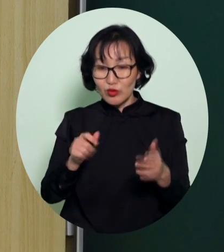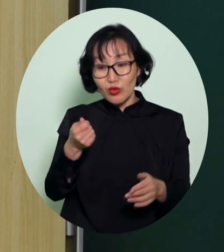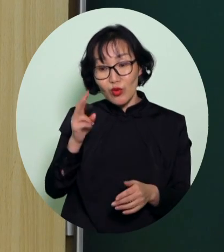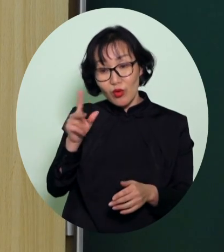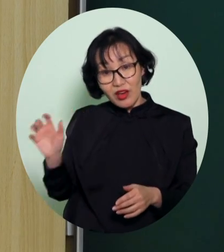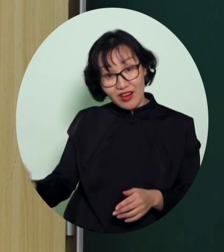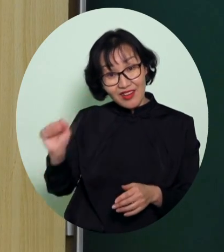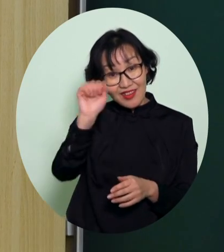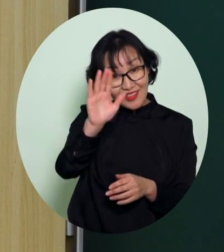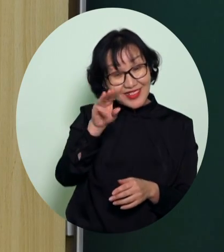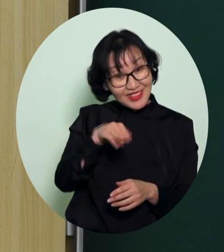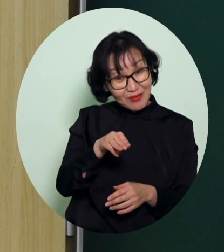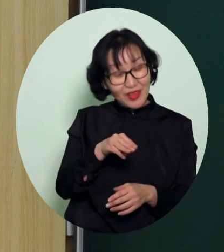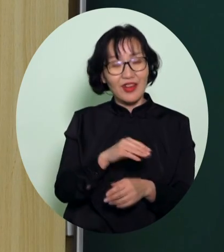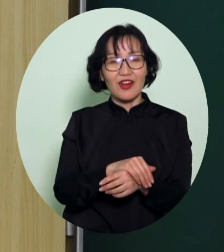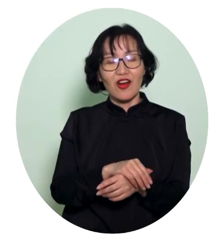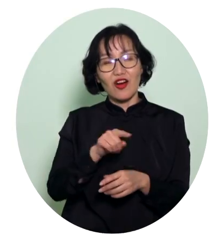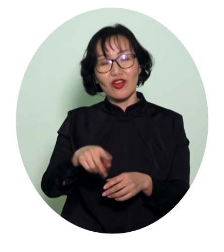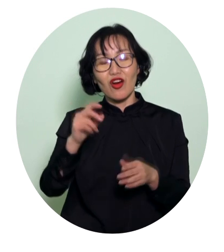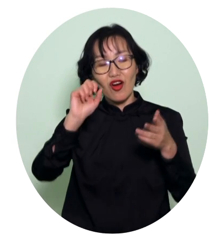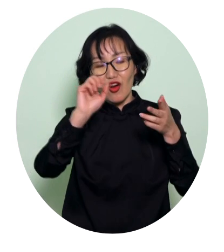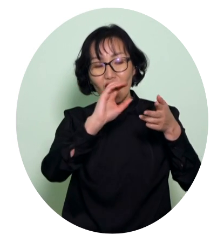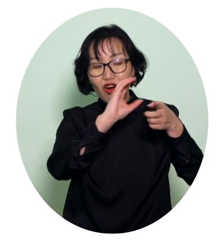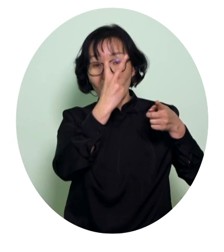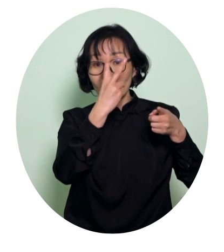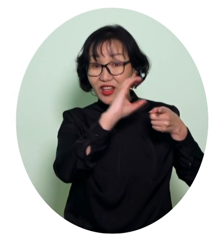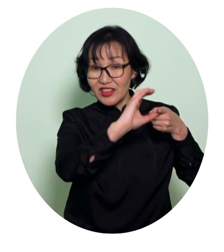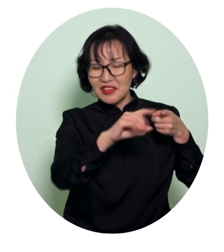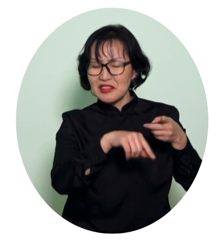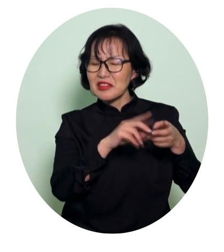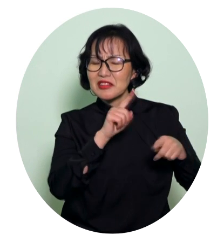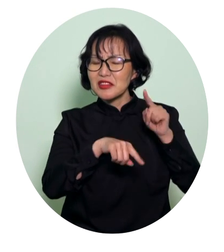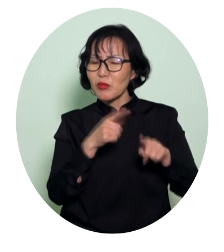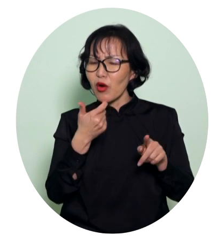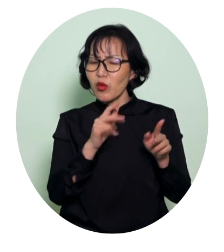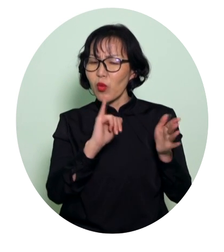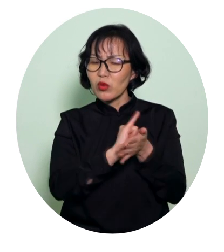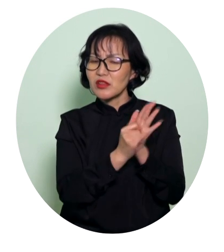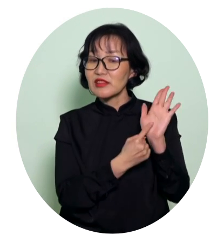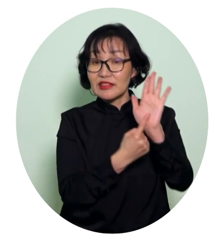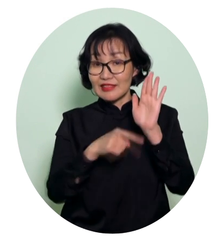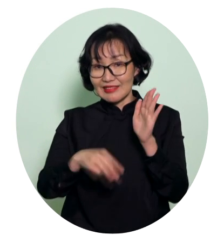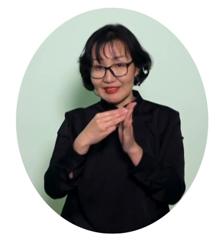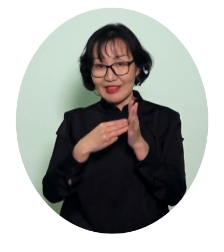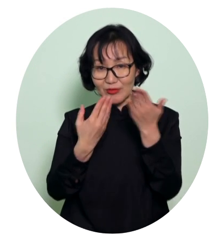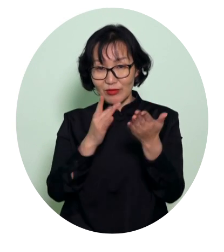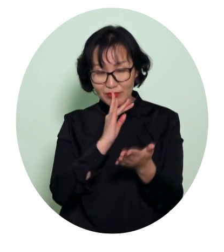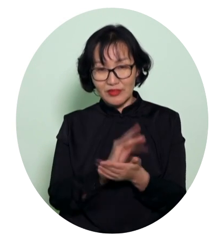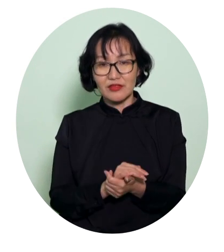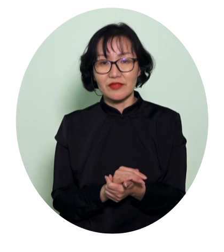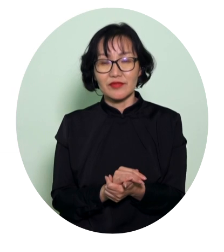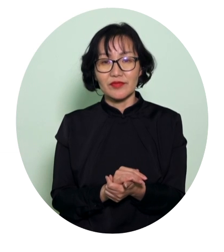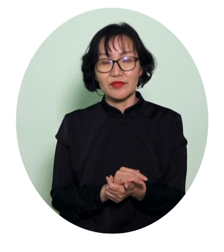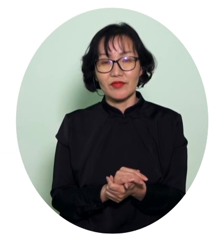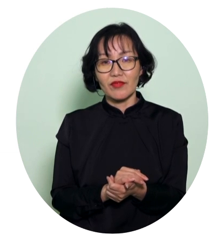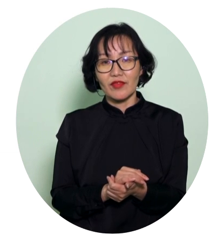түлхүүр үгсүүдээ олсон. Одоо тэгвэл 2 дугаар хэсэг маань ямар гол утга санааг илэрхийлж байгааг тайлбарлаж үчи. 2 дугаар